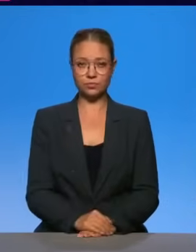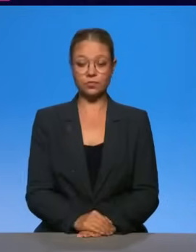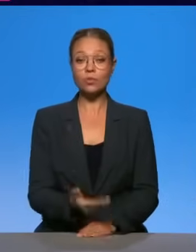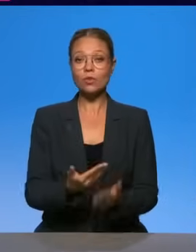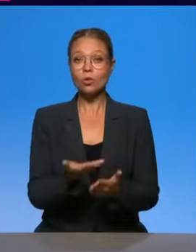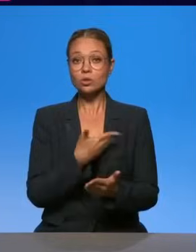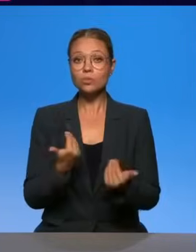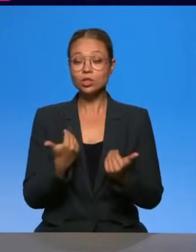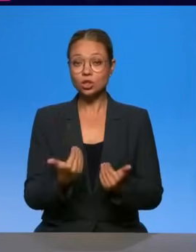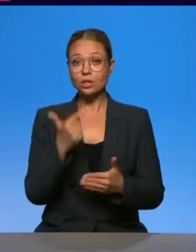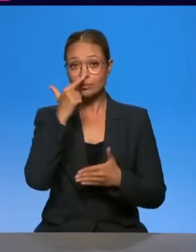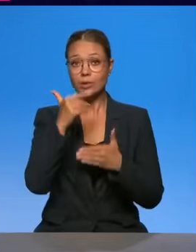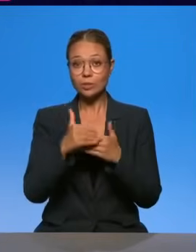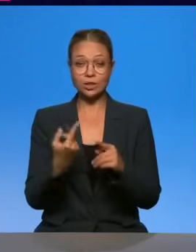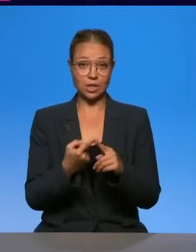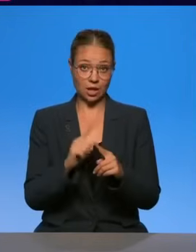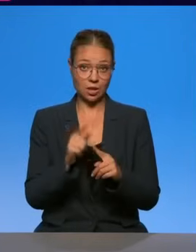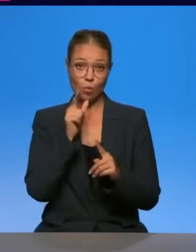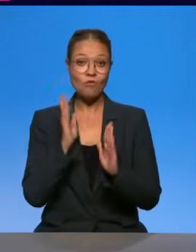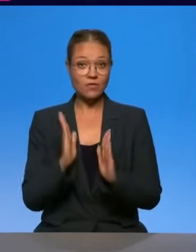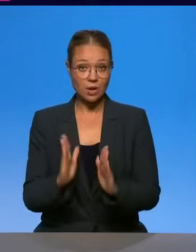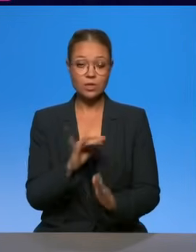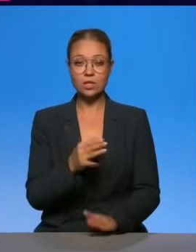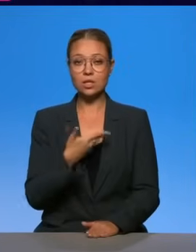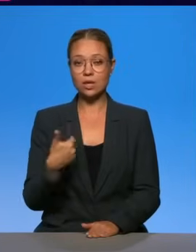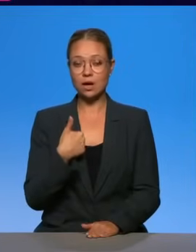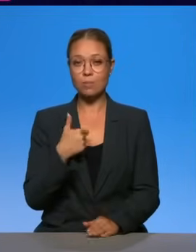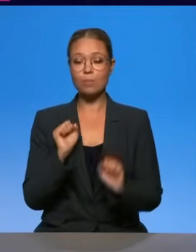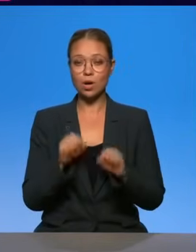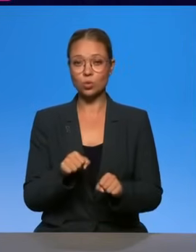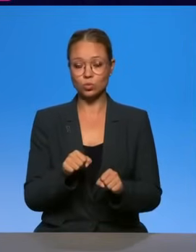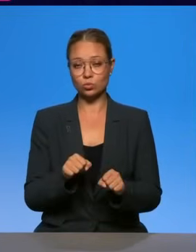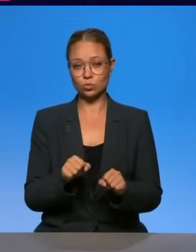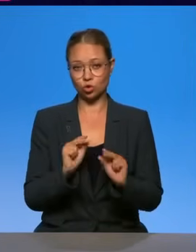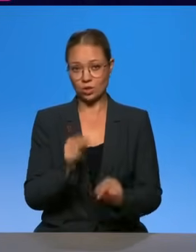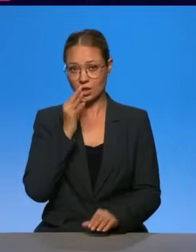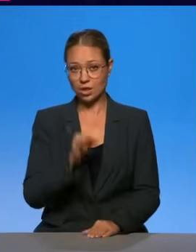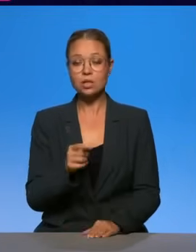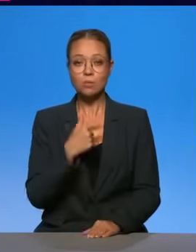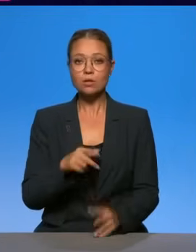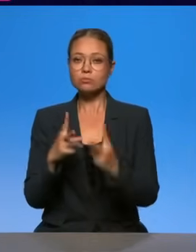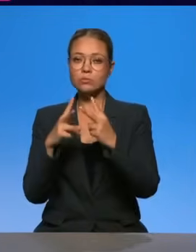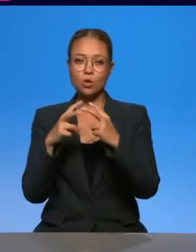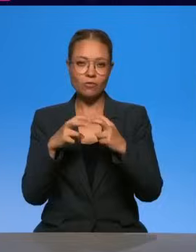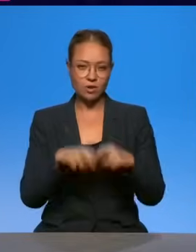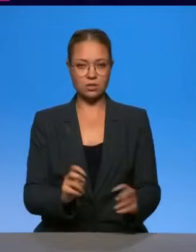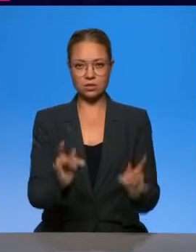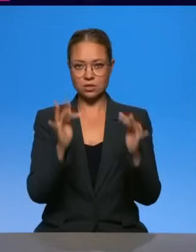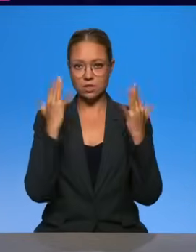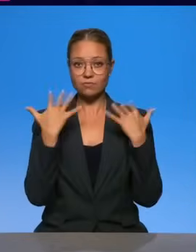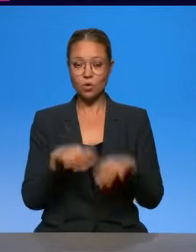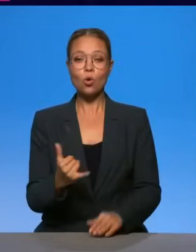к этой фазе. Я могу вам совершенно спокойно сказать, что по итогам ревизии сада, которую мы закончили делать вчера, у нас